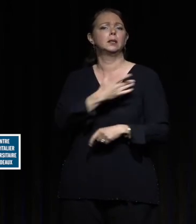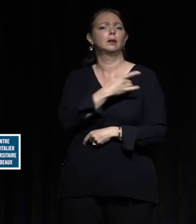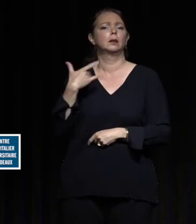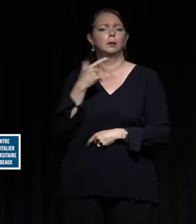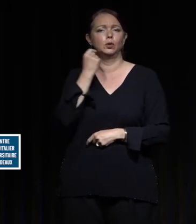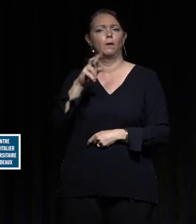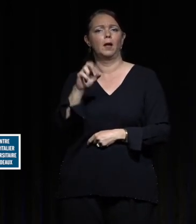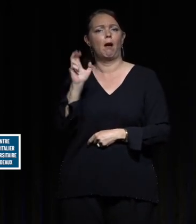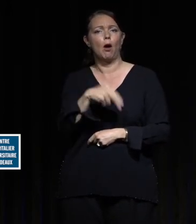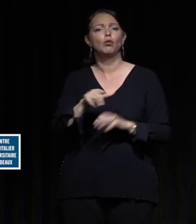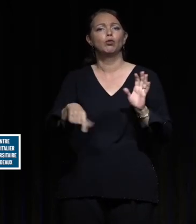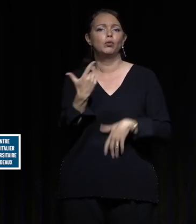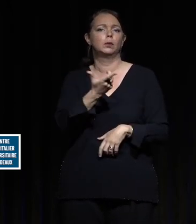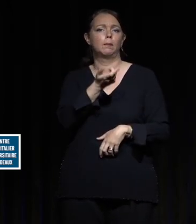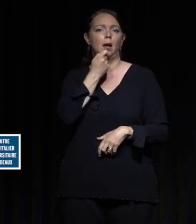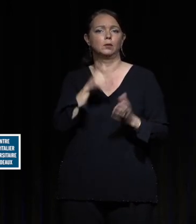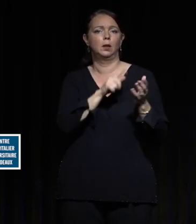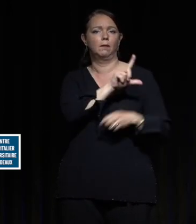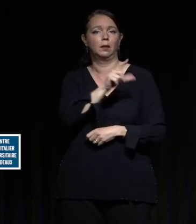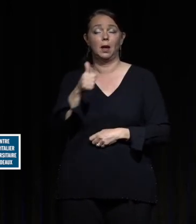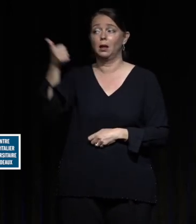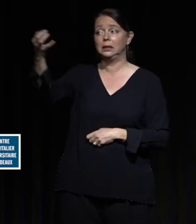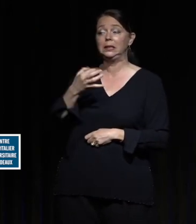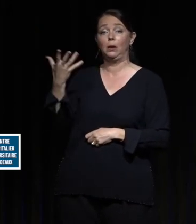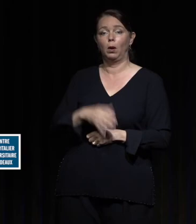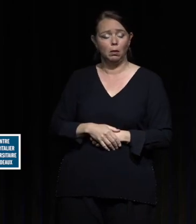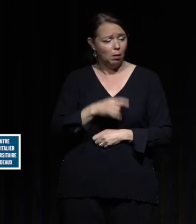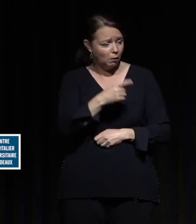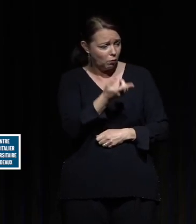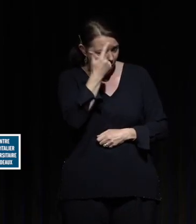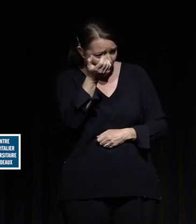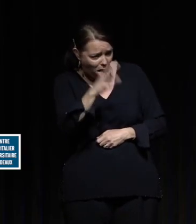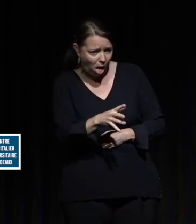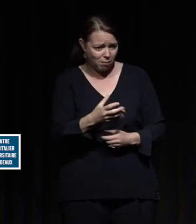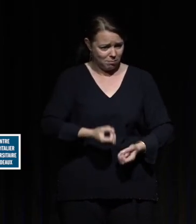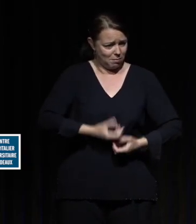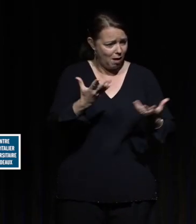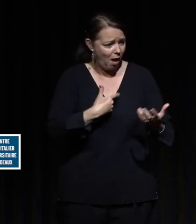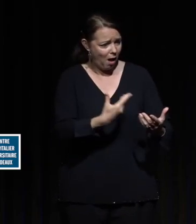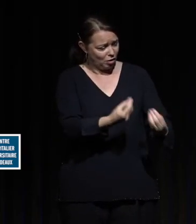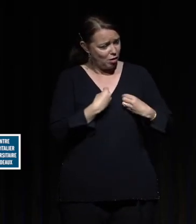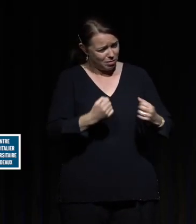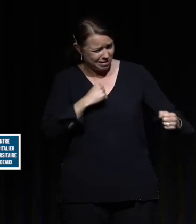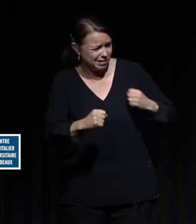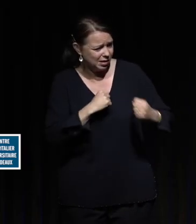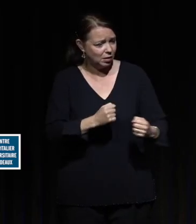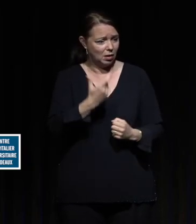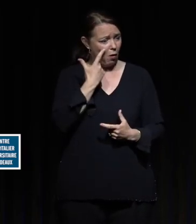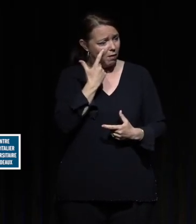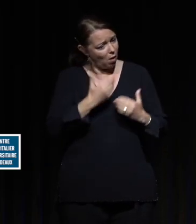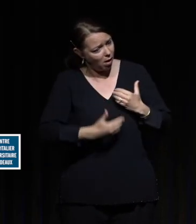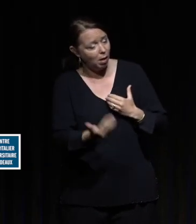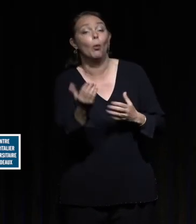le 12 mars 2021, qui dit allez, soyez innovants, soyez créatifs, bousculez-nous. On va voir ce qu'on arrive à faire, sorti